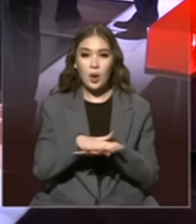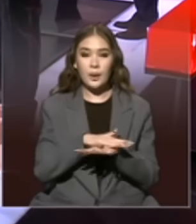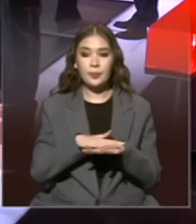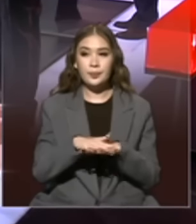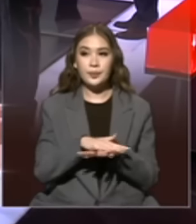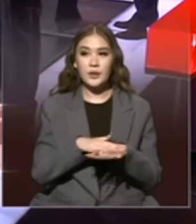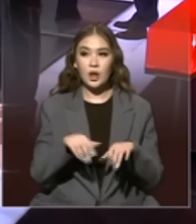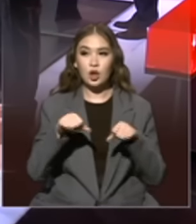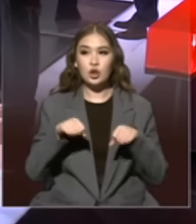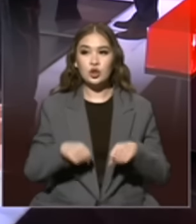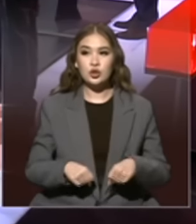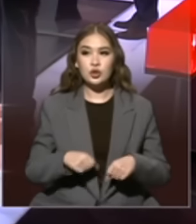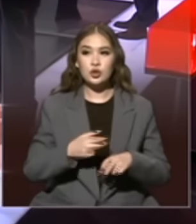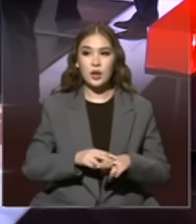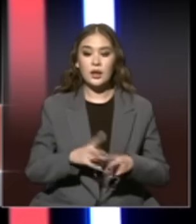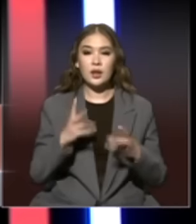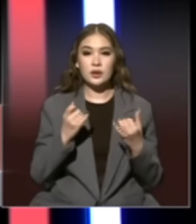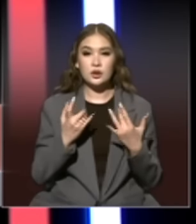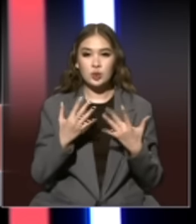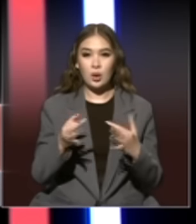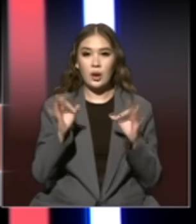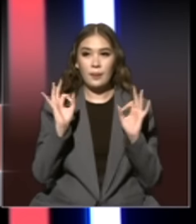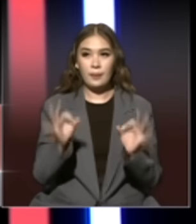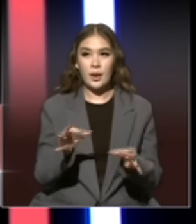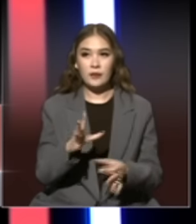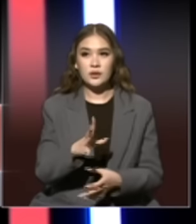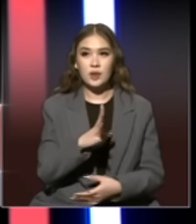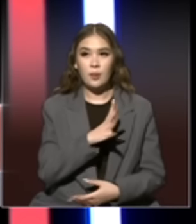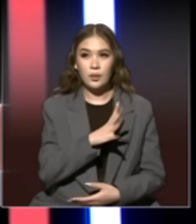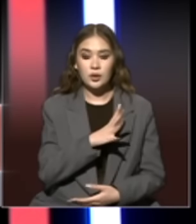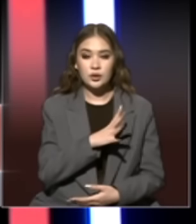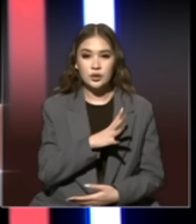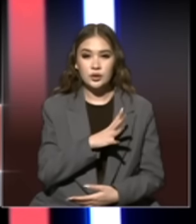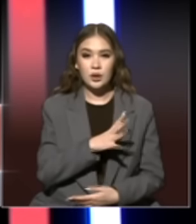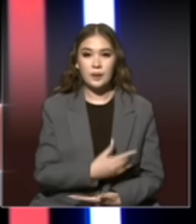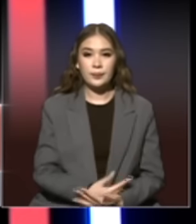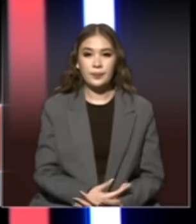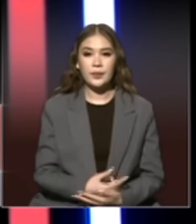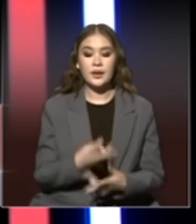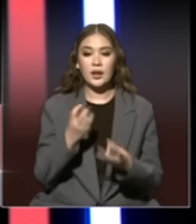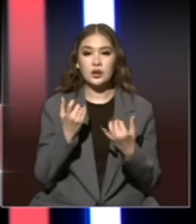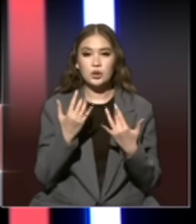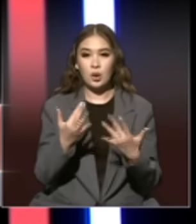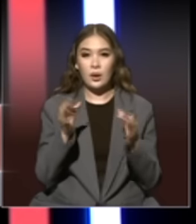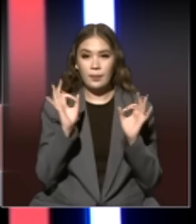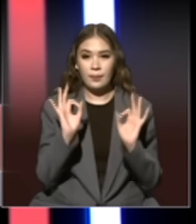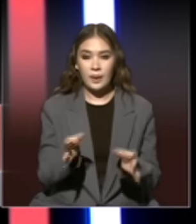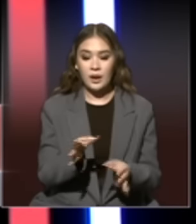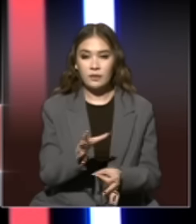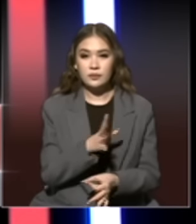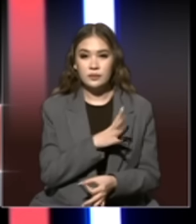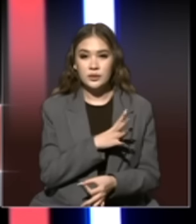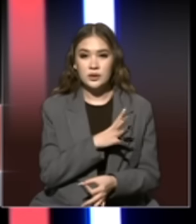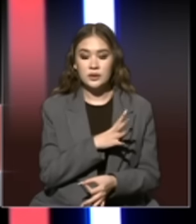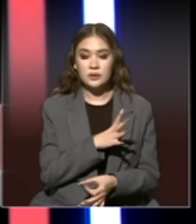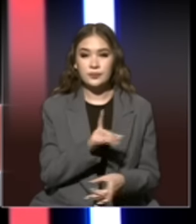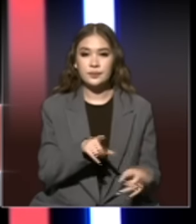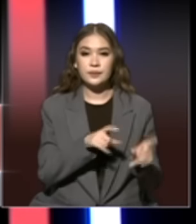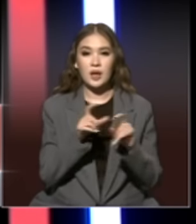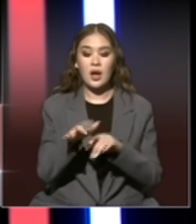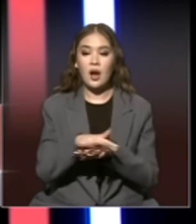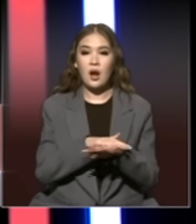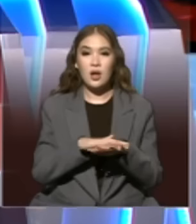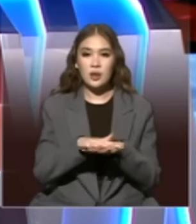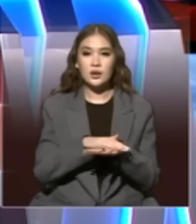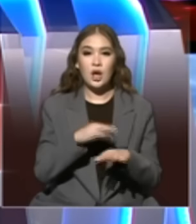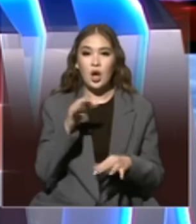жаңа құқықтық сауаттылығын қаншалықты арттырды? Халықтық нигилизмге алып келе ме? Бұл енді апармай ма? Халықтың өзі